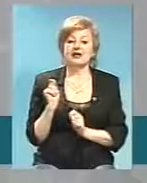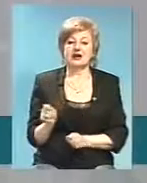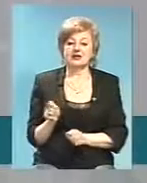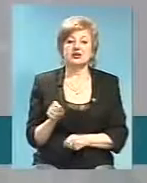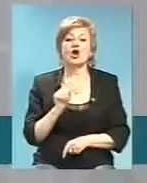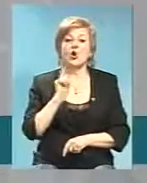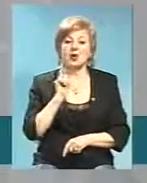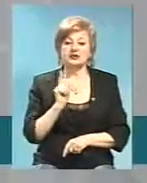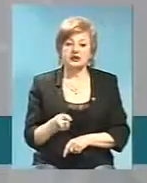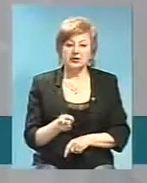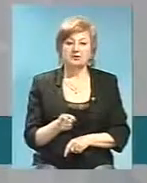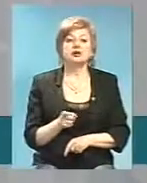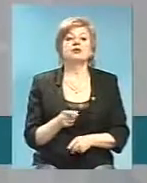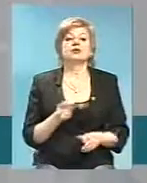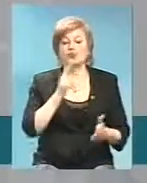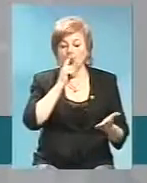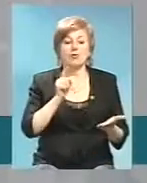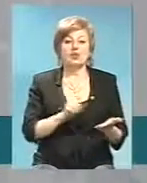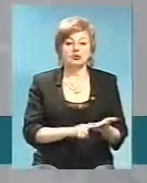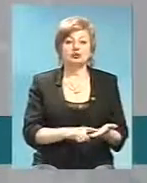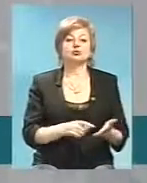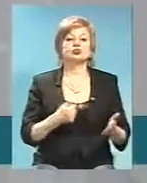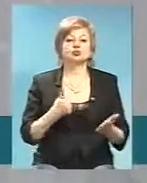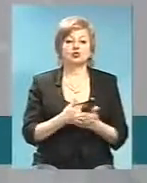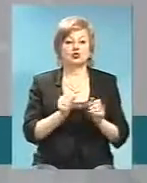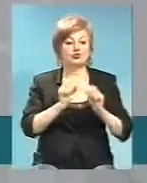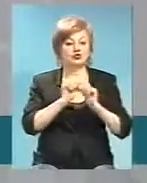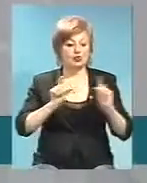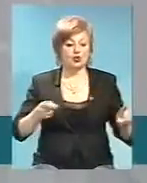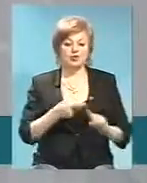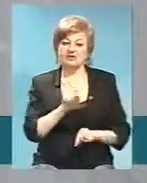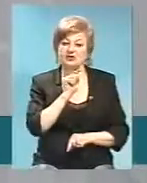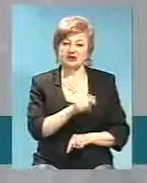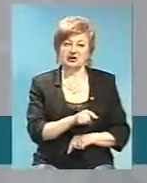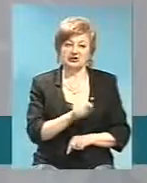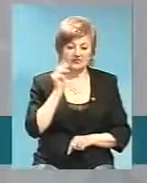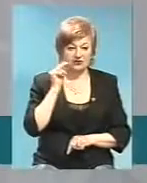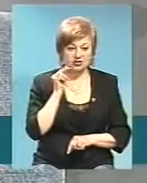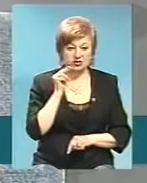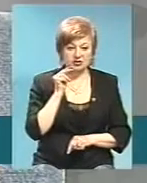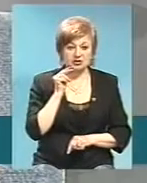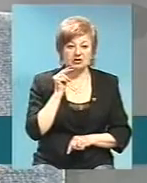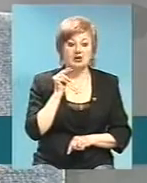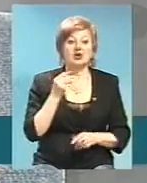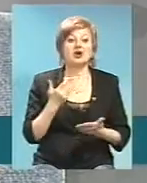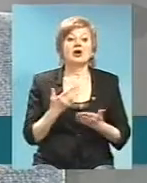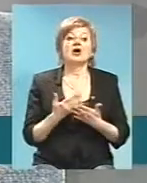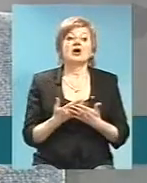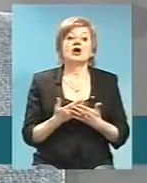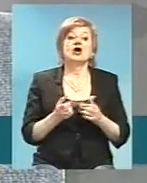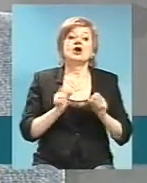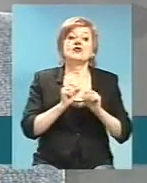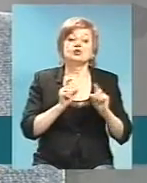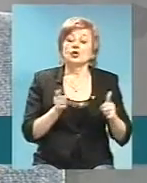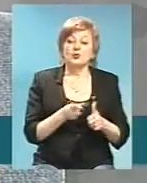вони потраплять до навчання до цієї школи. А де батьки можуть ознайомитися з цією інформацією, до якої перше, школи вони